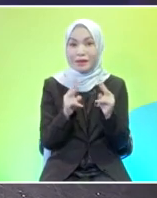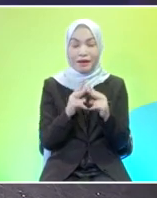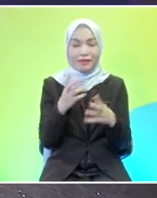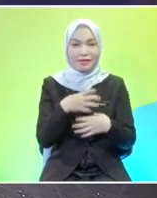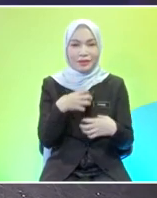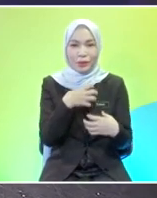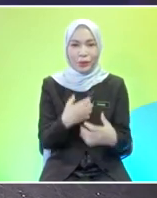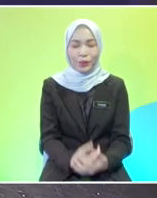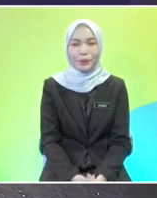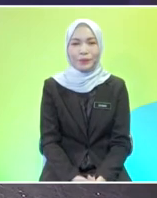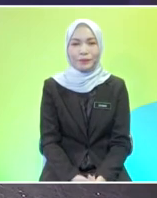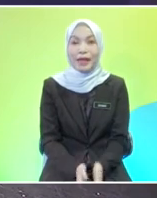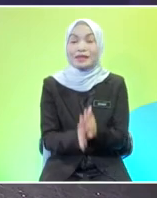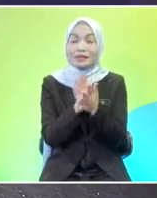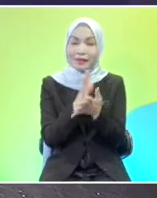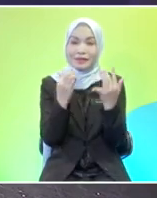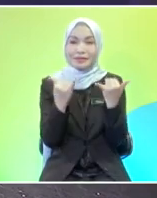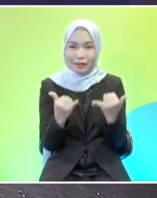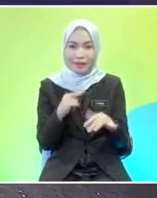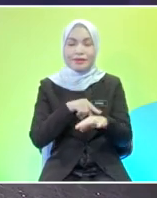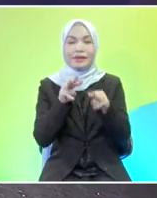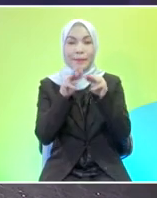macam-macam objek antara